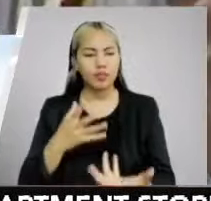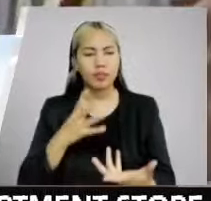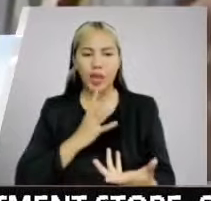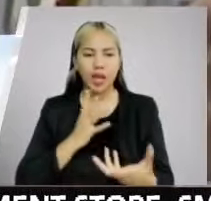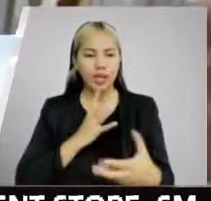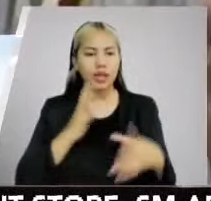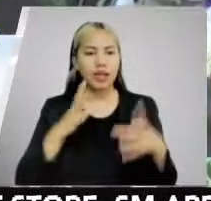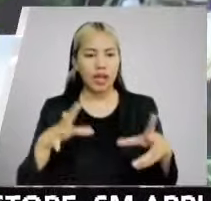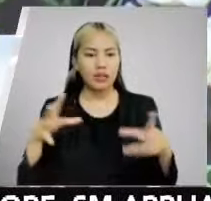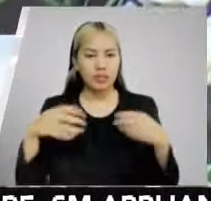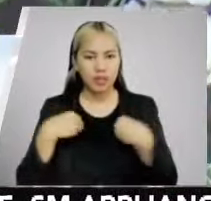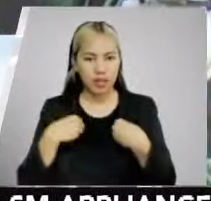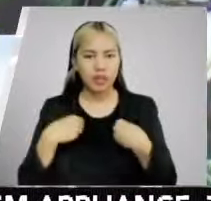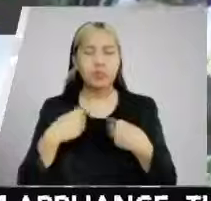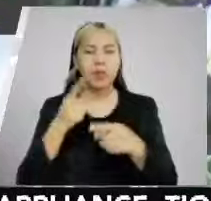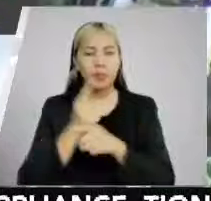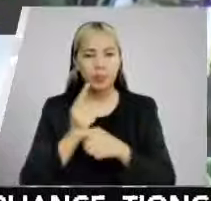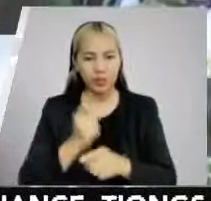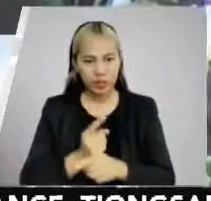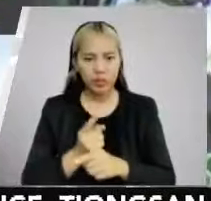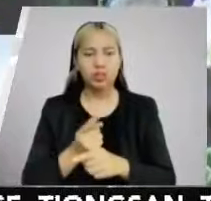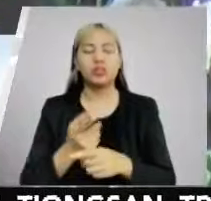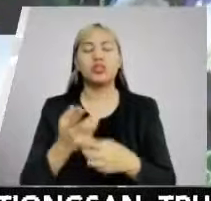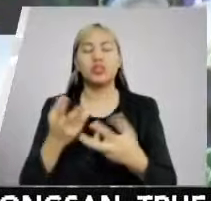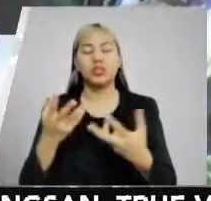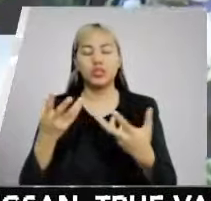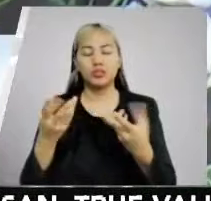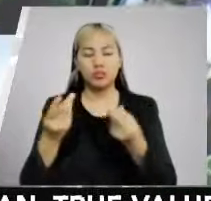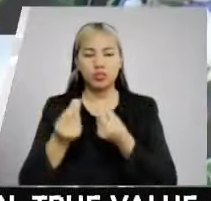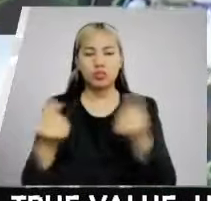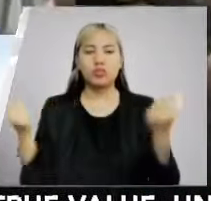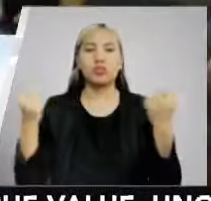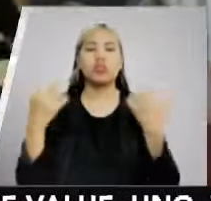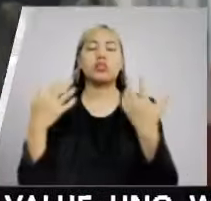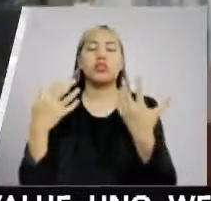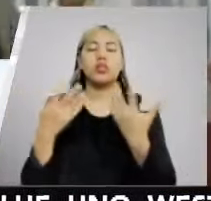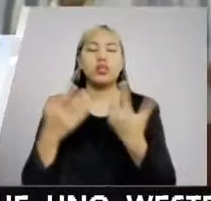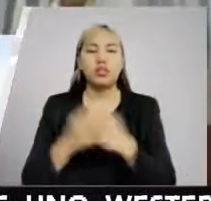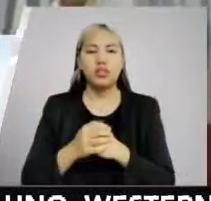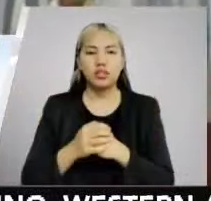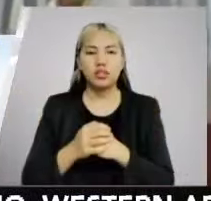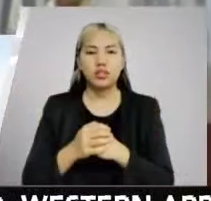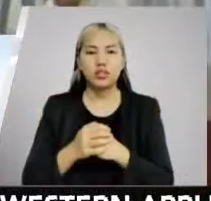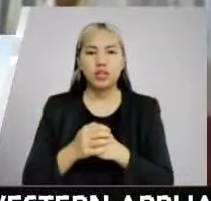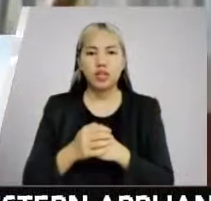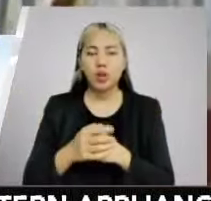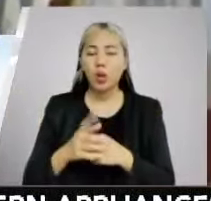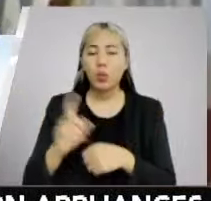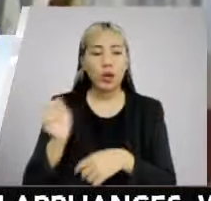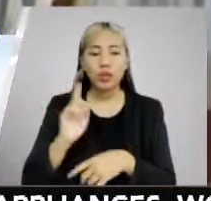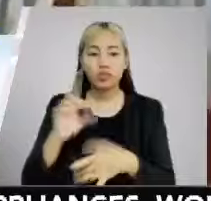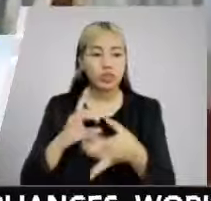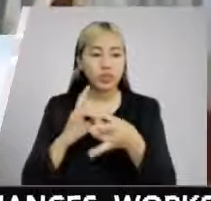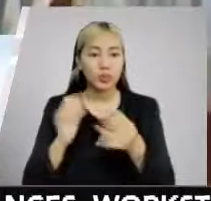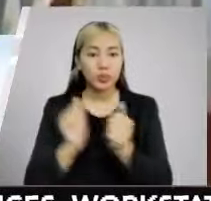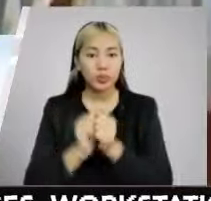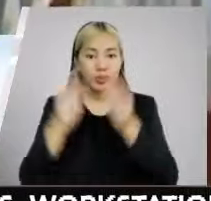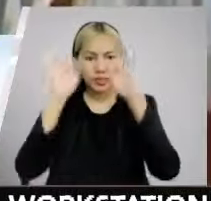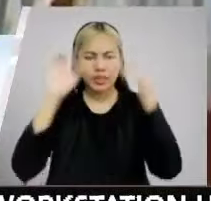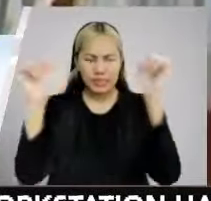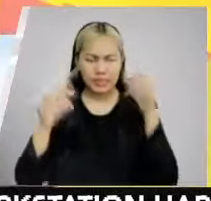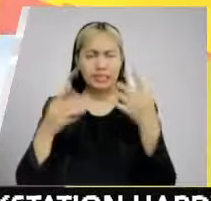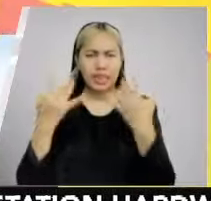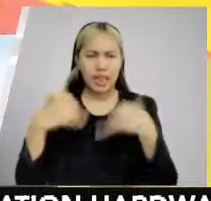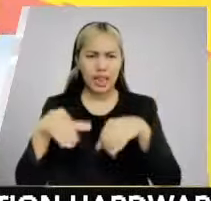ng aming pag-uusap. Pero kumusta nga ba ang relasyon nila ng Pangulo? We are still friendly with each other on a